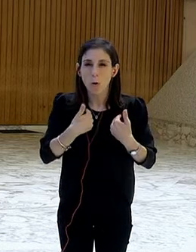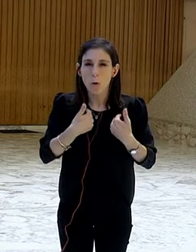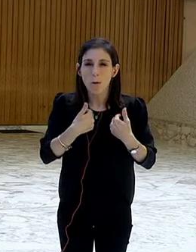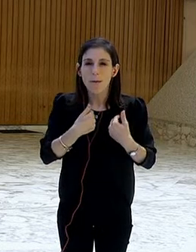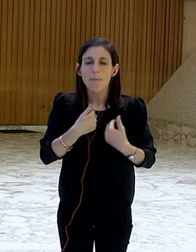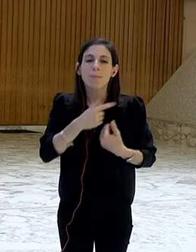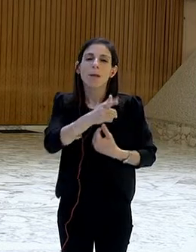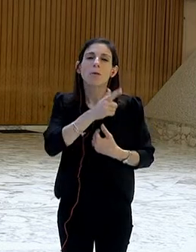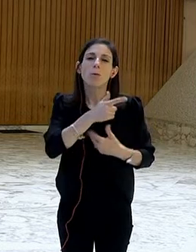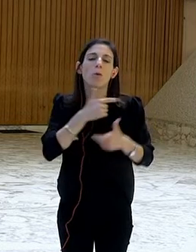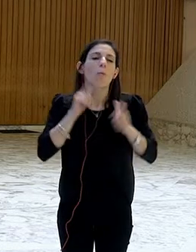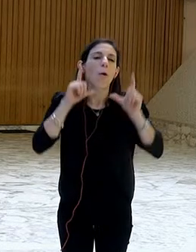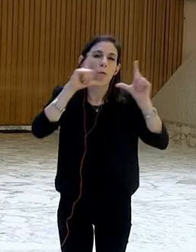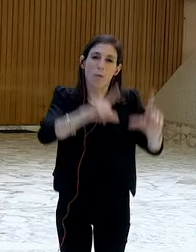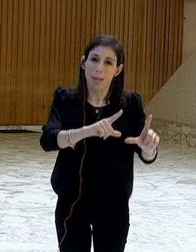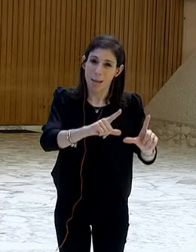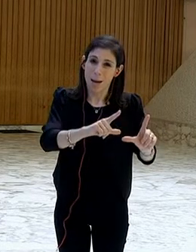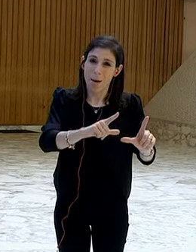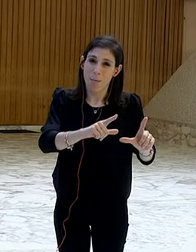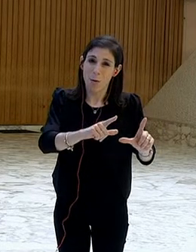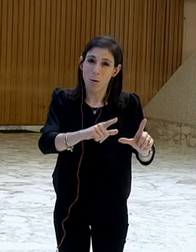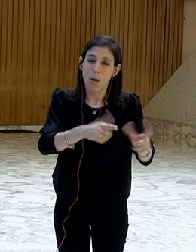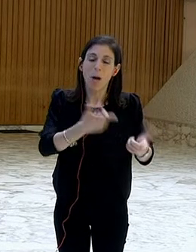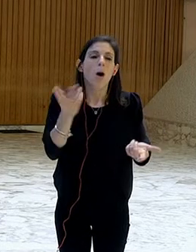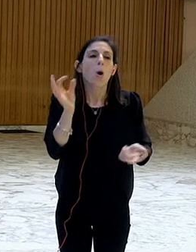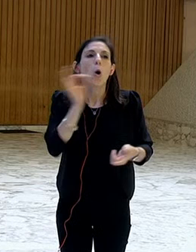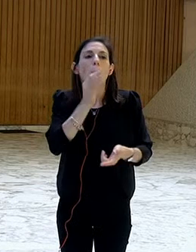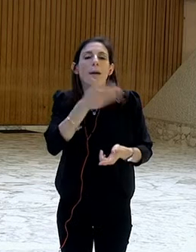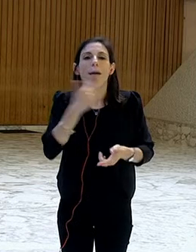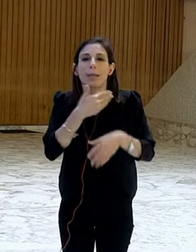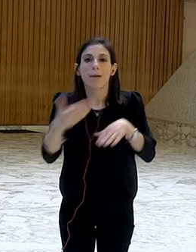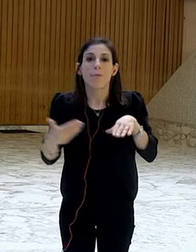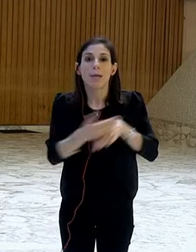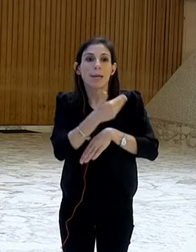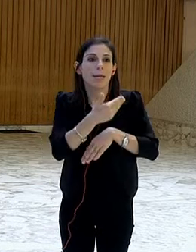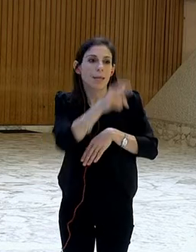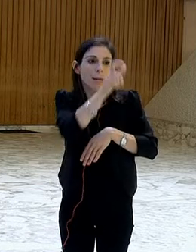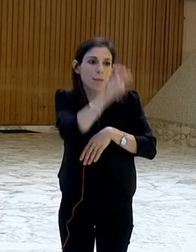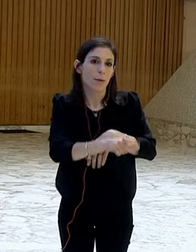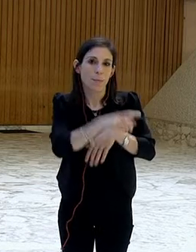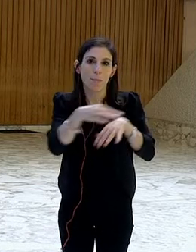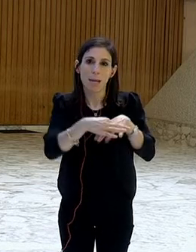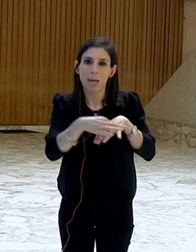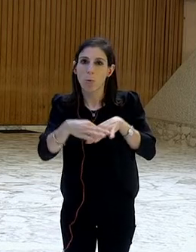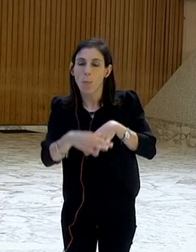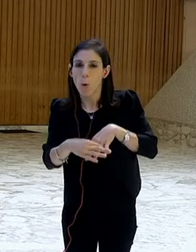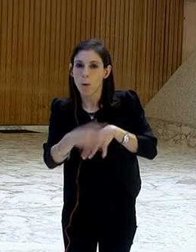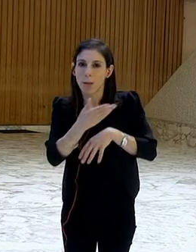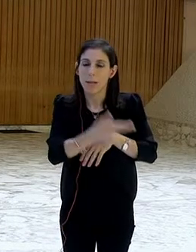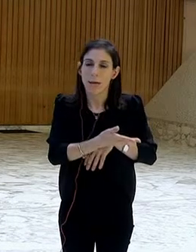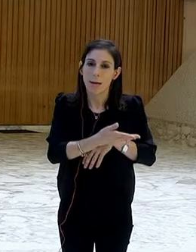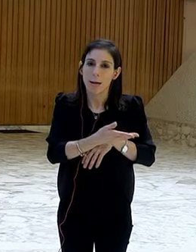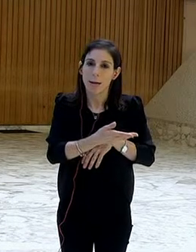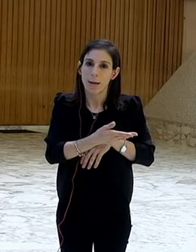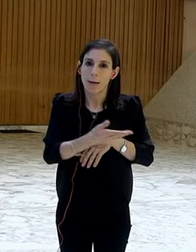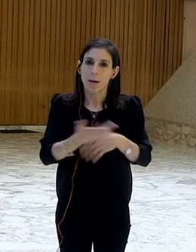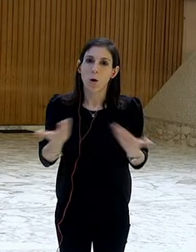celui ou celle qui m'a confié son cœur? Le troisième point, comment prier ensemble et l'un pour